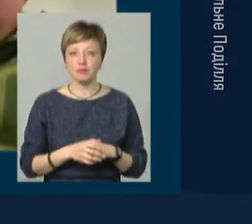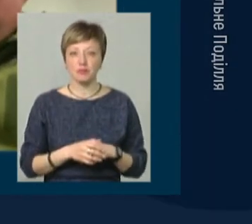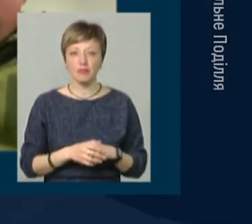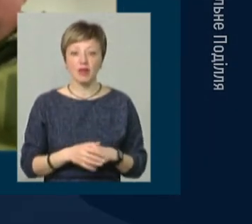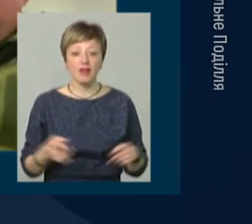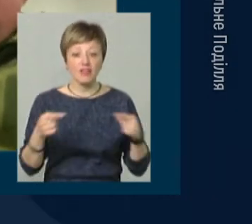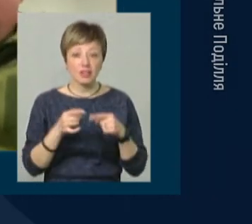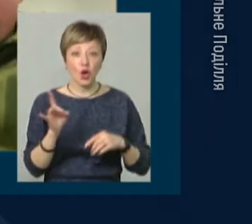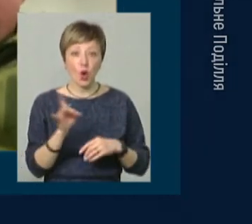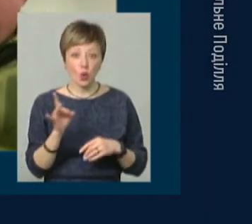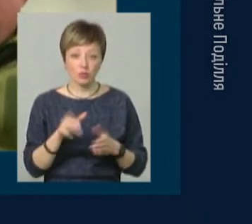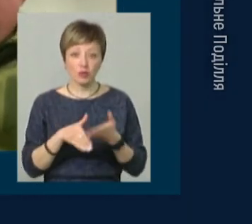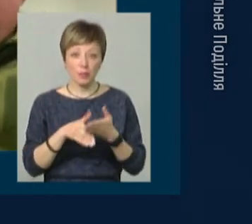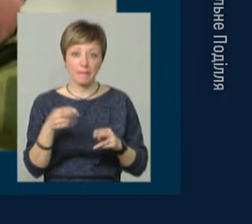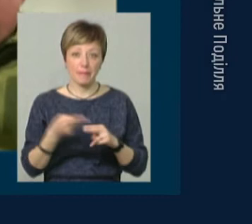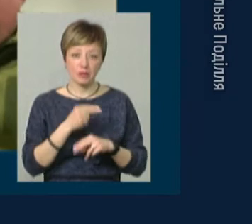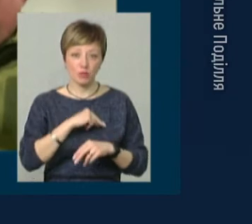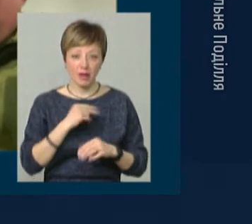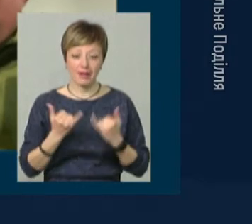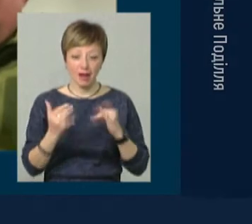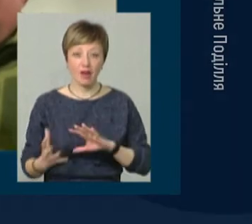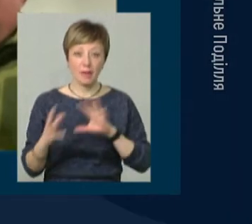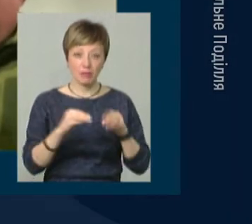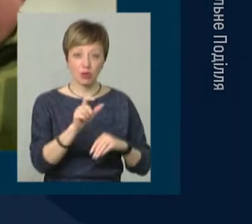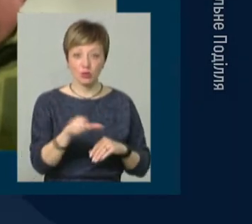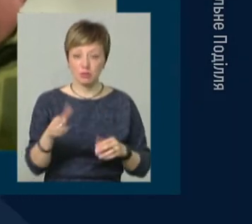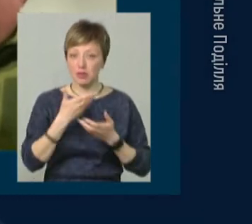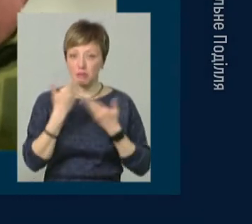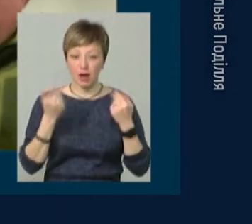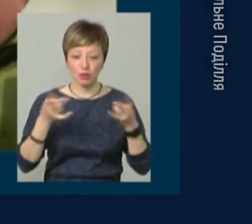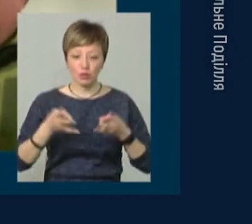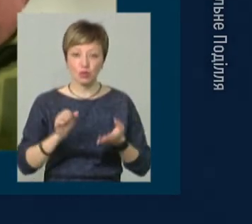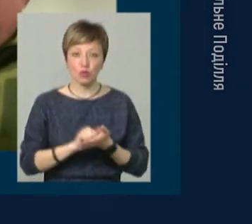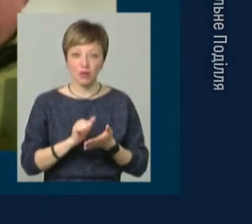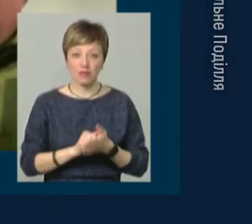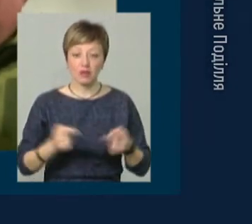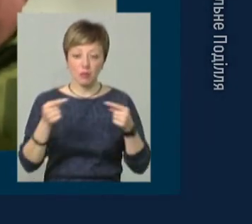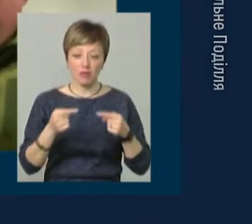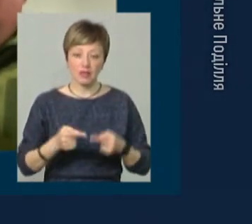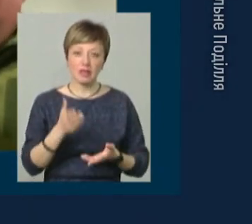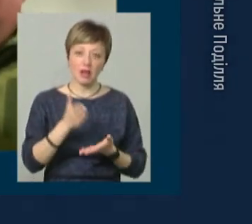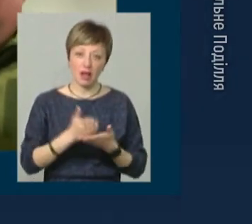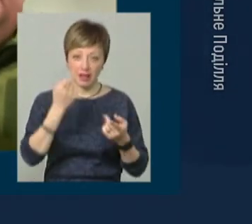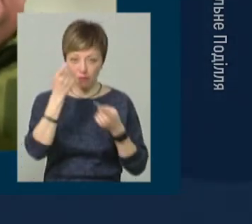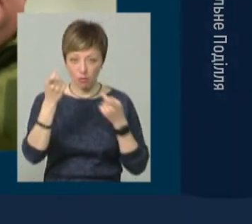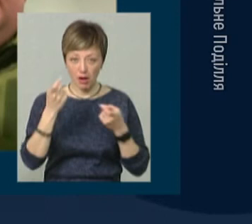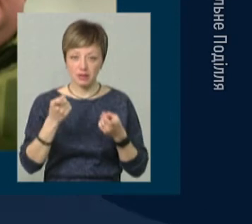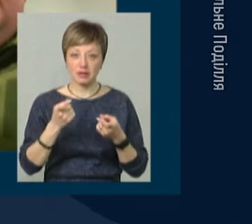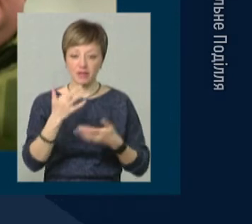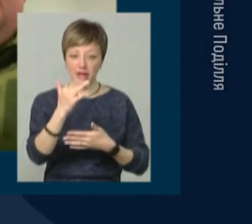Визначити розмір допомоги по безробіттю для внутрішньопереміщених осіб, які не мають необхідних документів, відповідно до наявної інформації